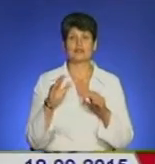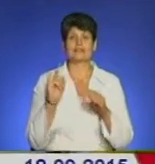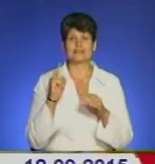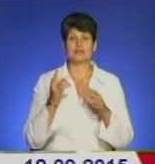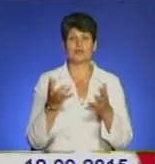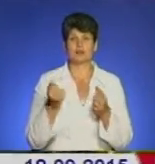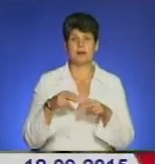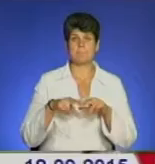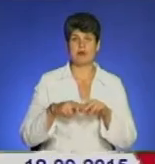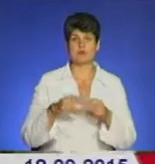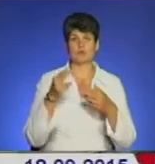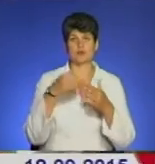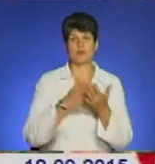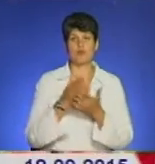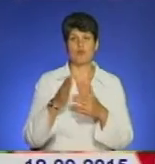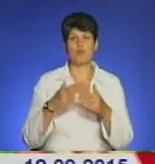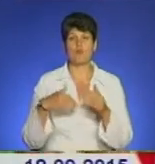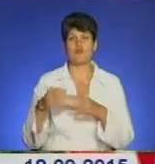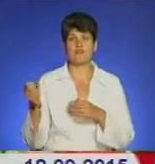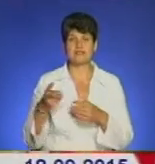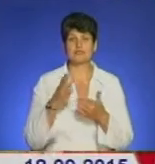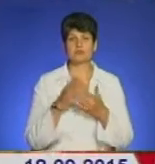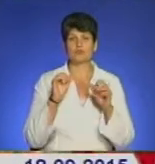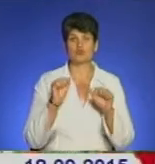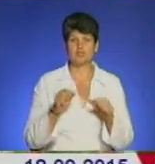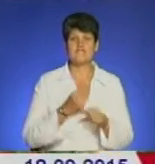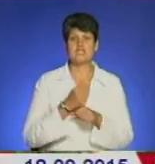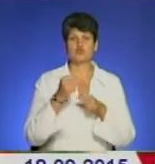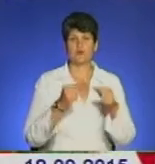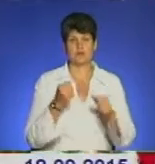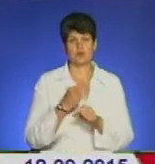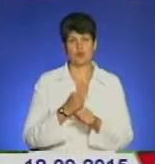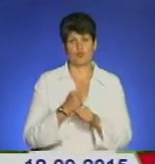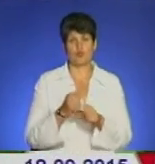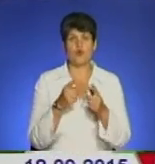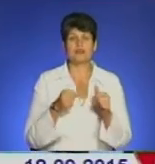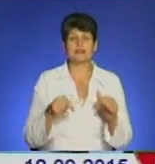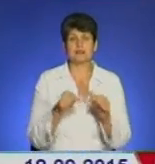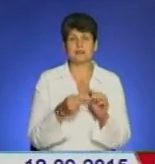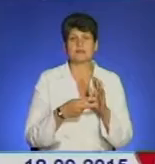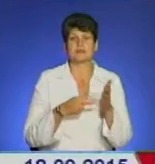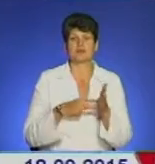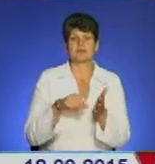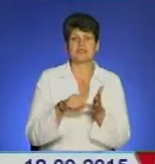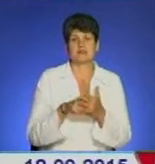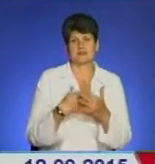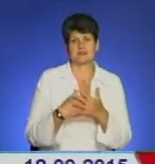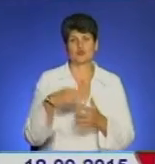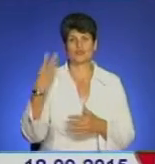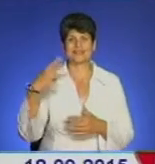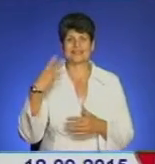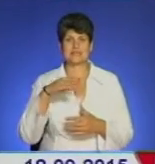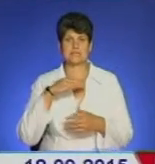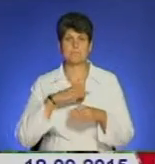карту представлених професій і матиме можливість влаштуватися на роботу. Організатори планують представити близько 30